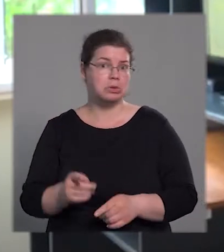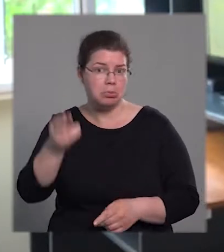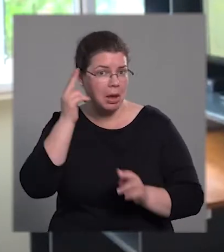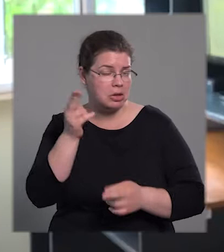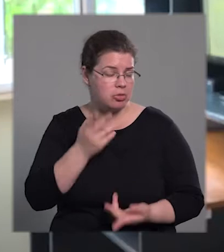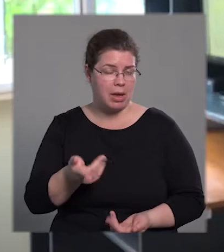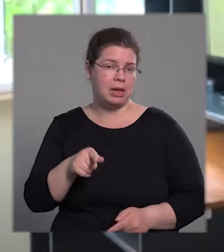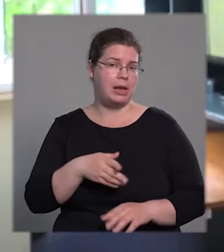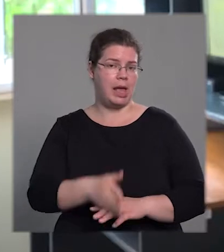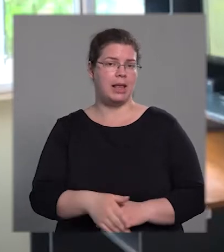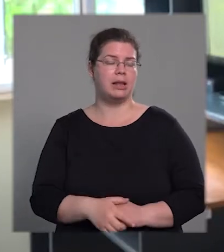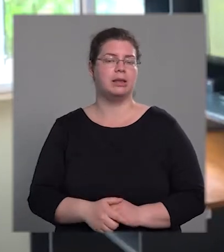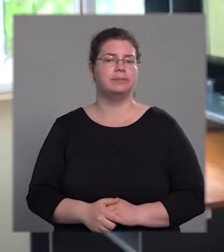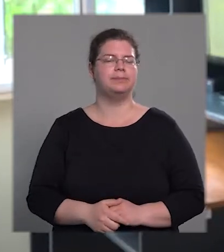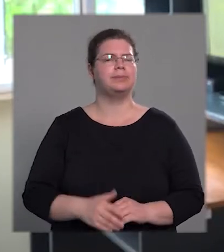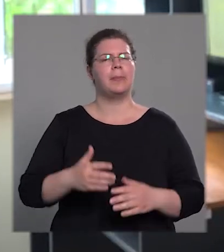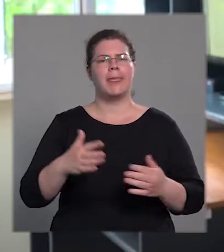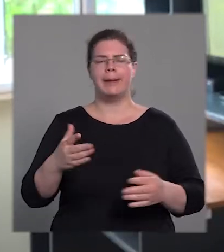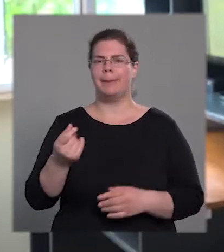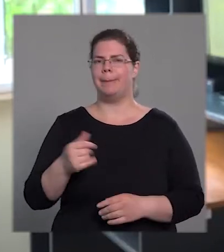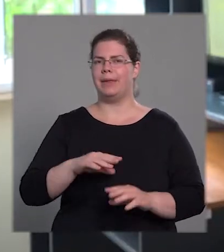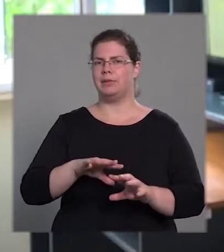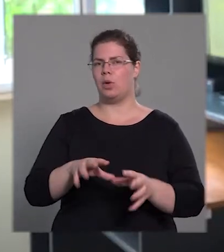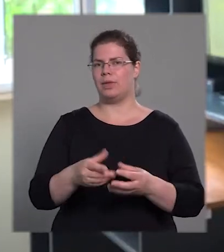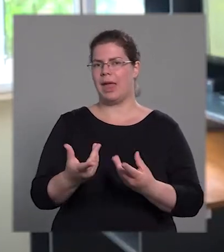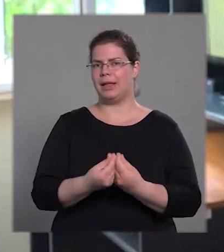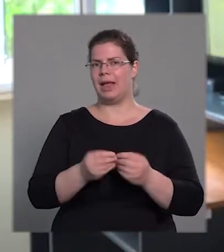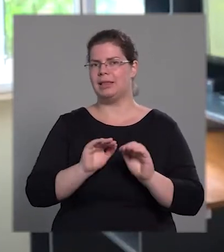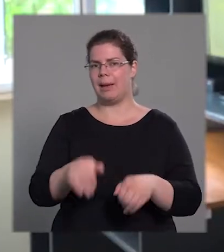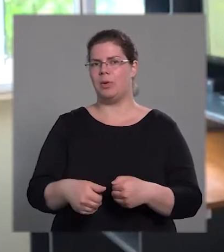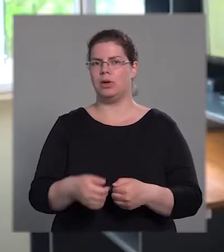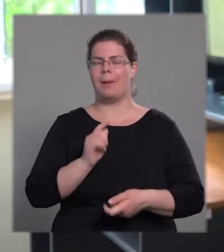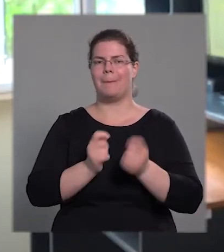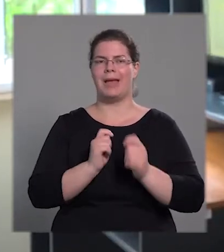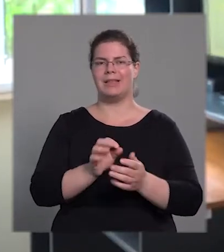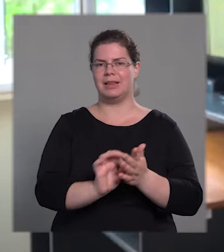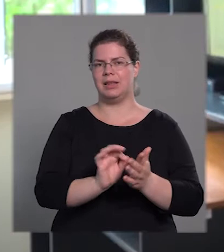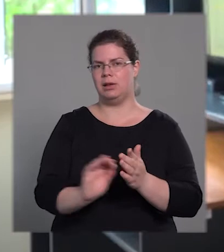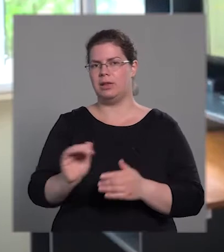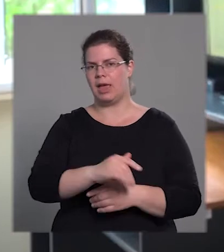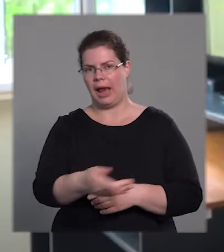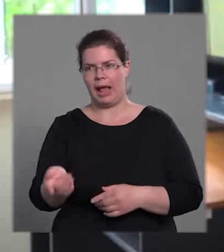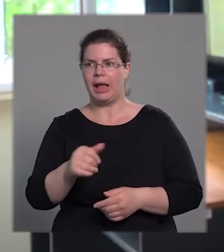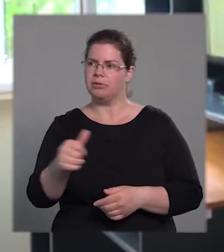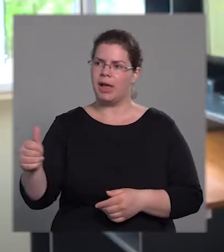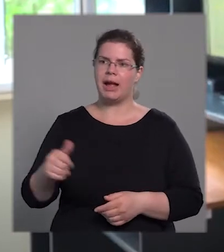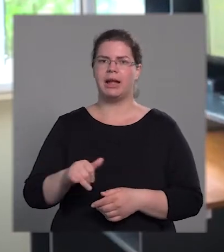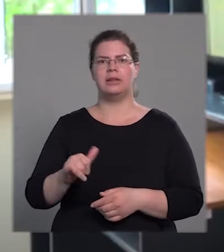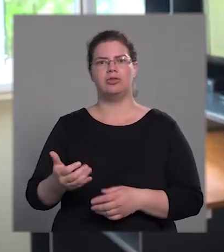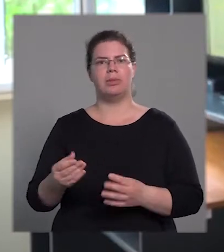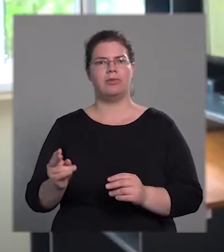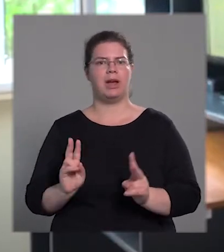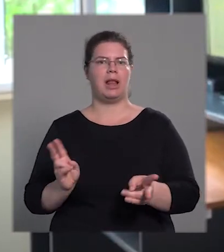megismerhették ezáltal. Mekkora pénzösszeggel támogatta a pályázat kiírója a gyerekeket fejenként, és nekik mennyivel